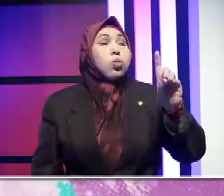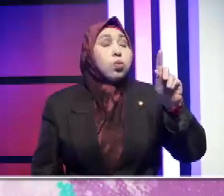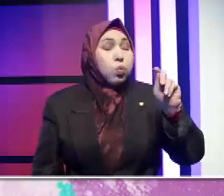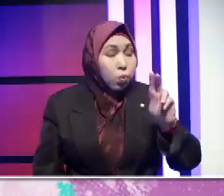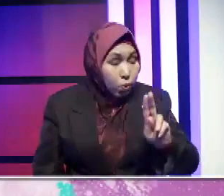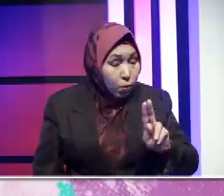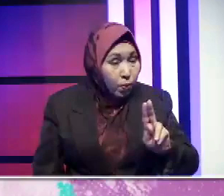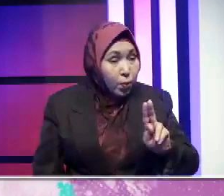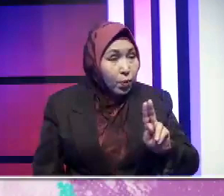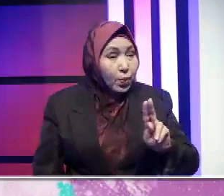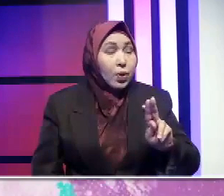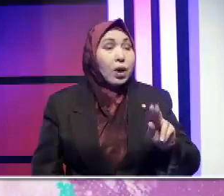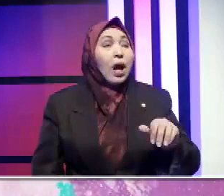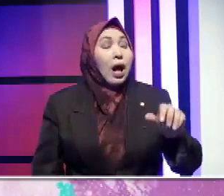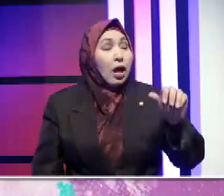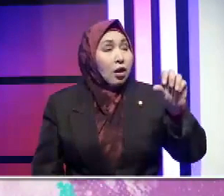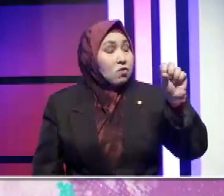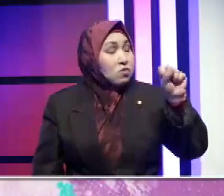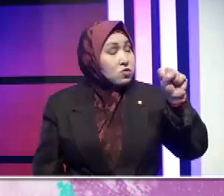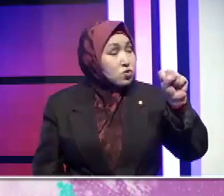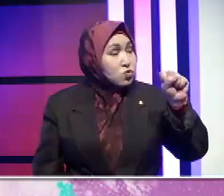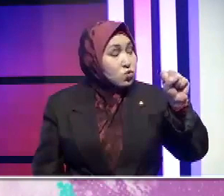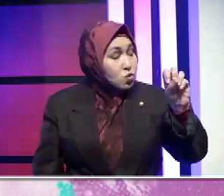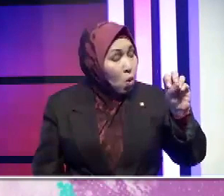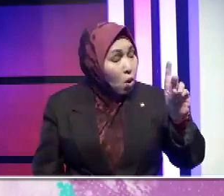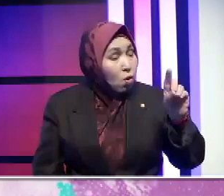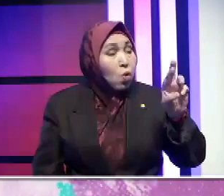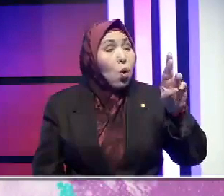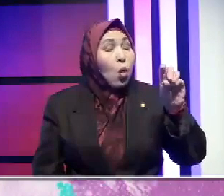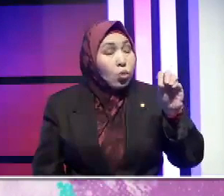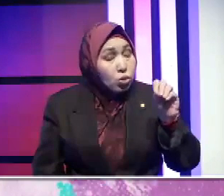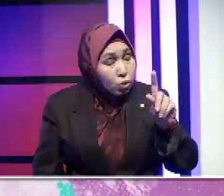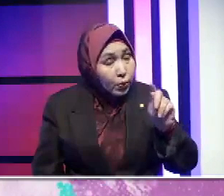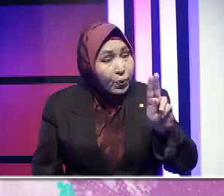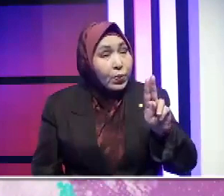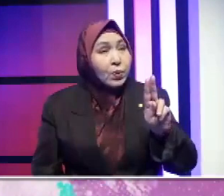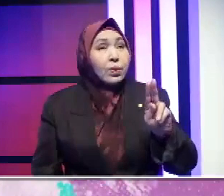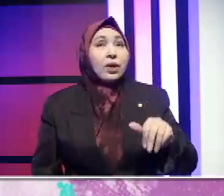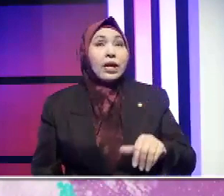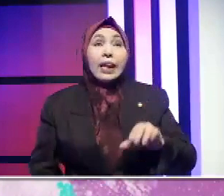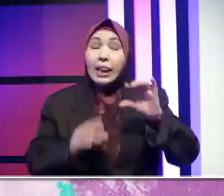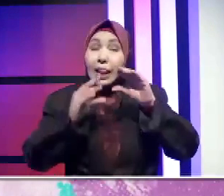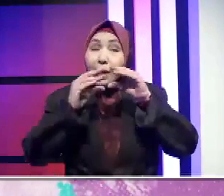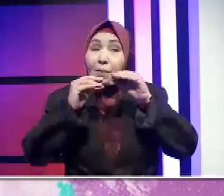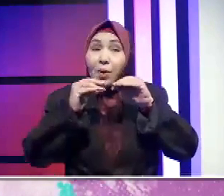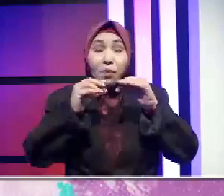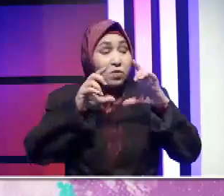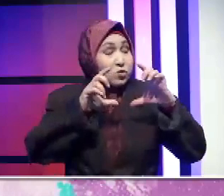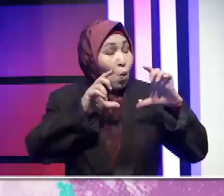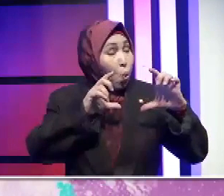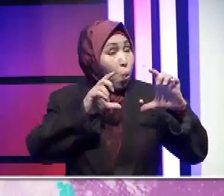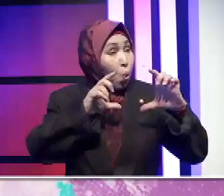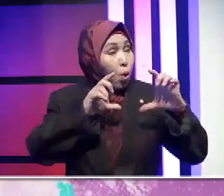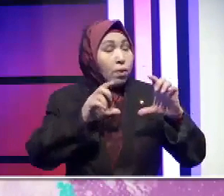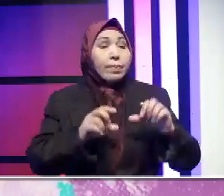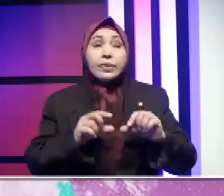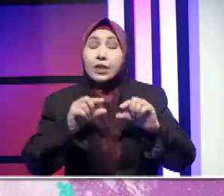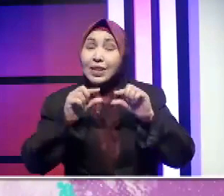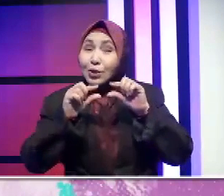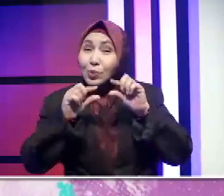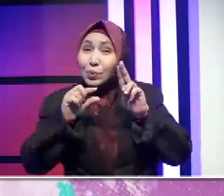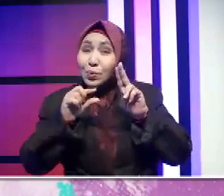pindah kepada tuh Oh dengan tadi satu makna yang sama pun ada di belakang gigi-gigi atas atau mengusikku